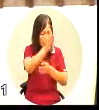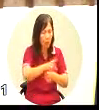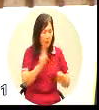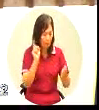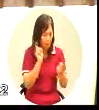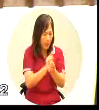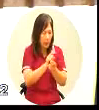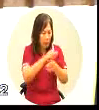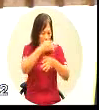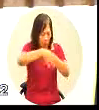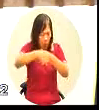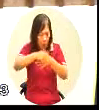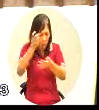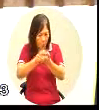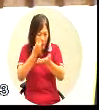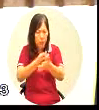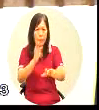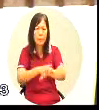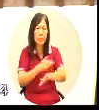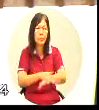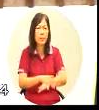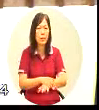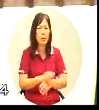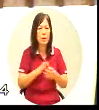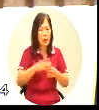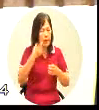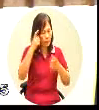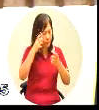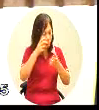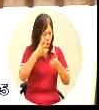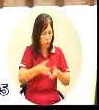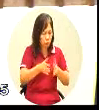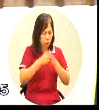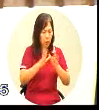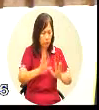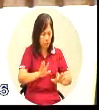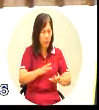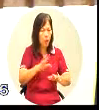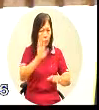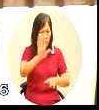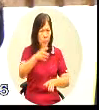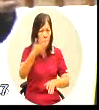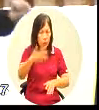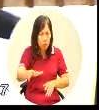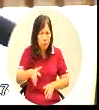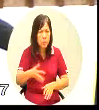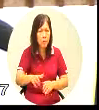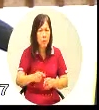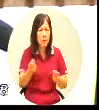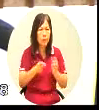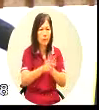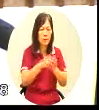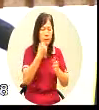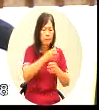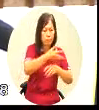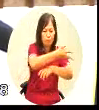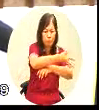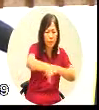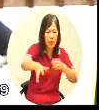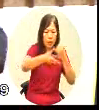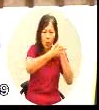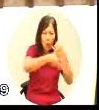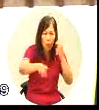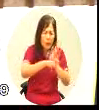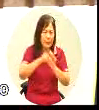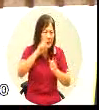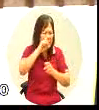大的缺口。那重要的就是把既有能够用的水，包括有可能排放到海里的污